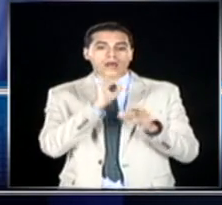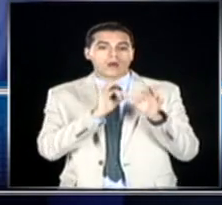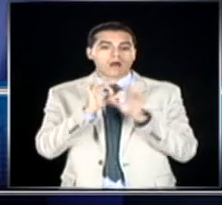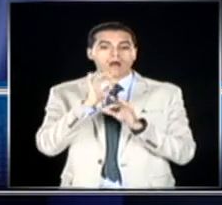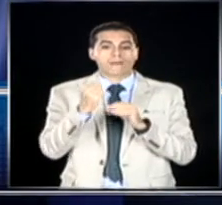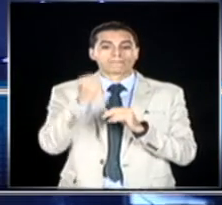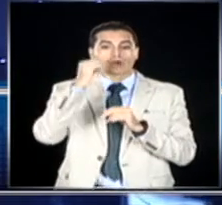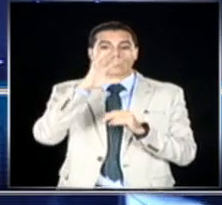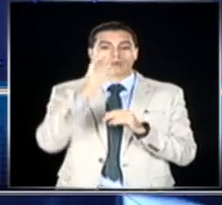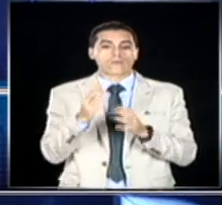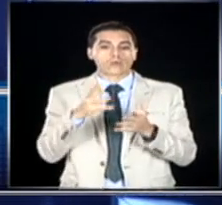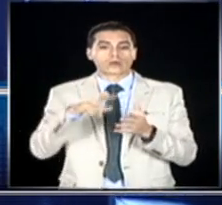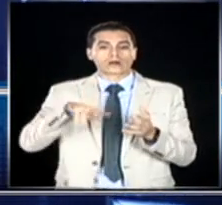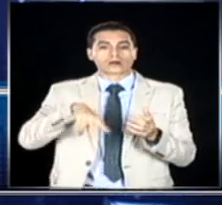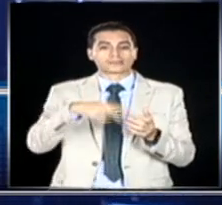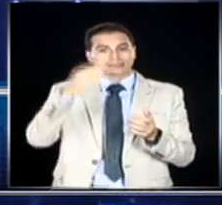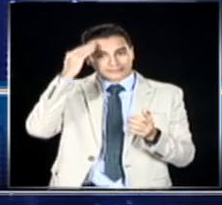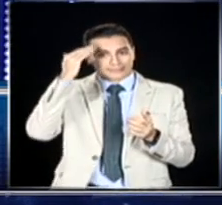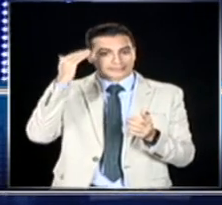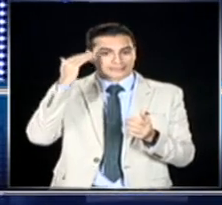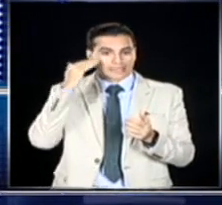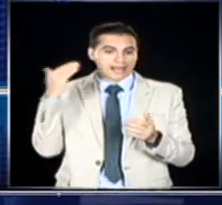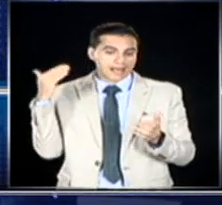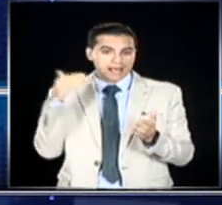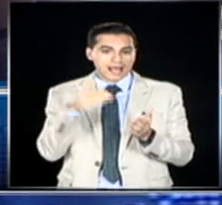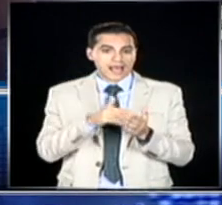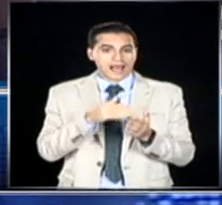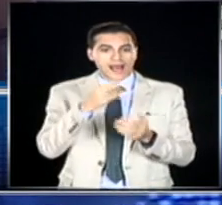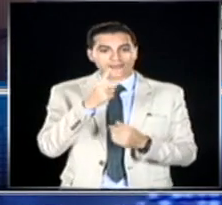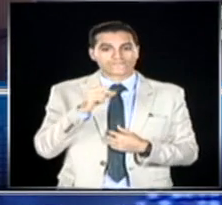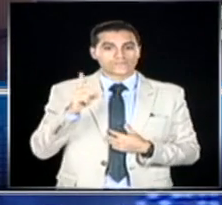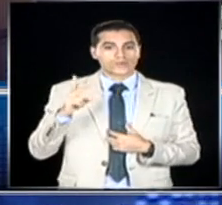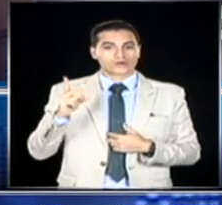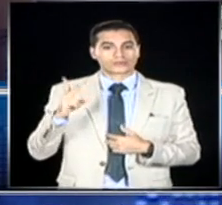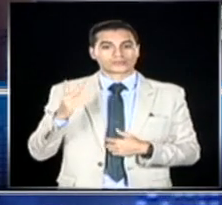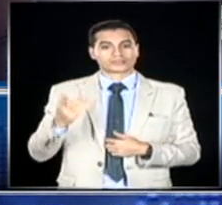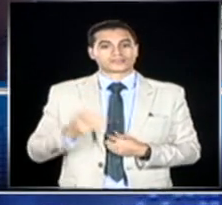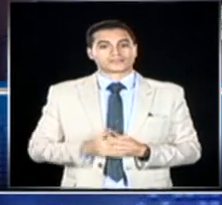القدم سيدات حتى عام 2021؟